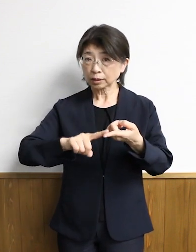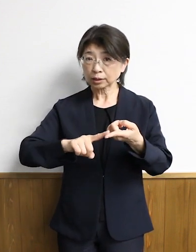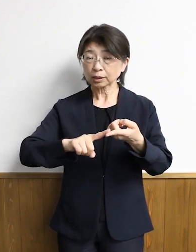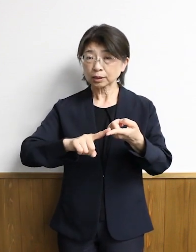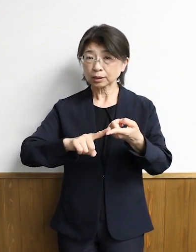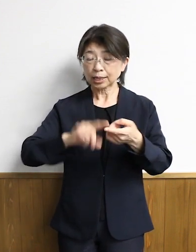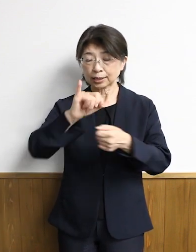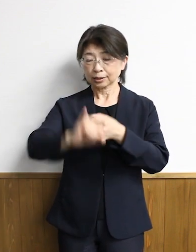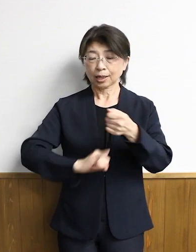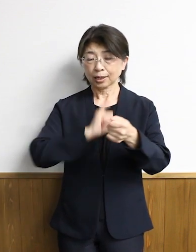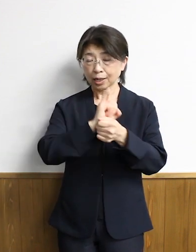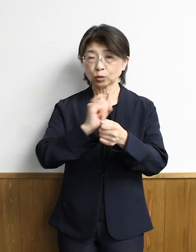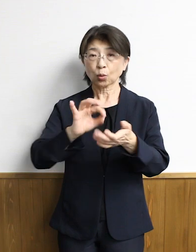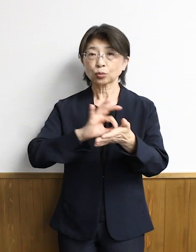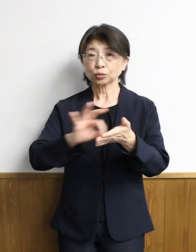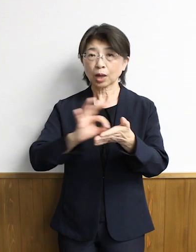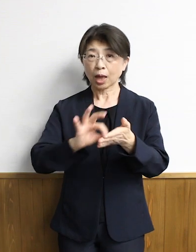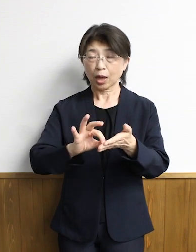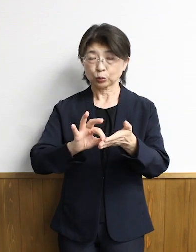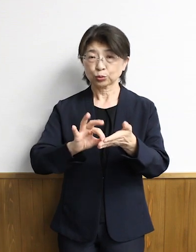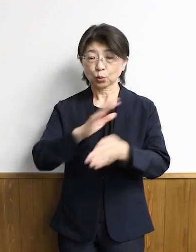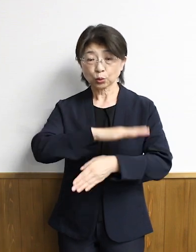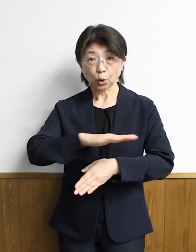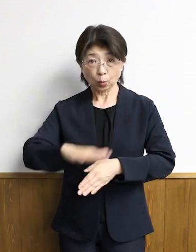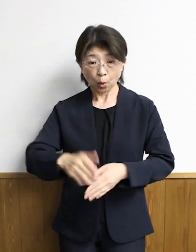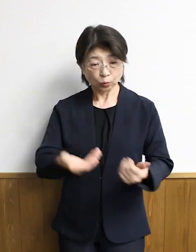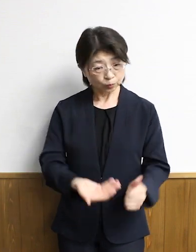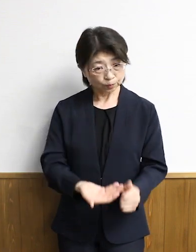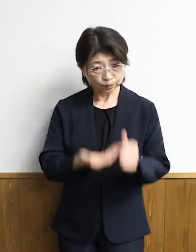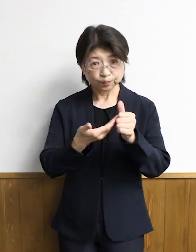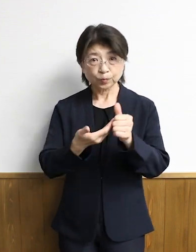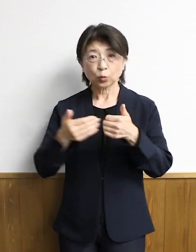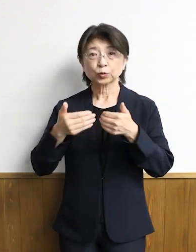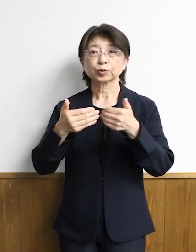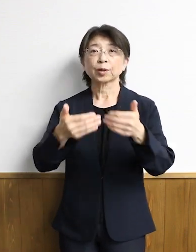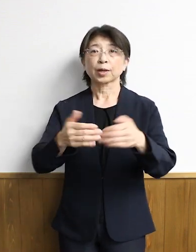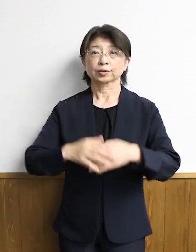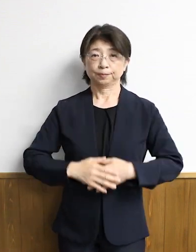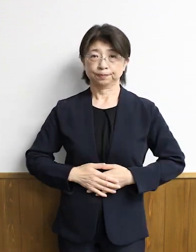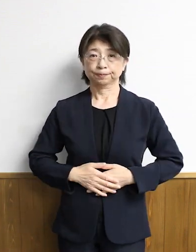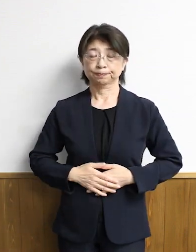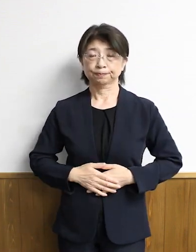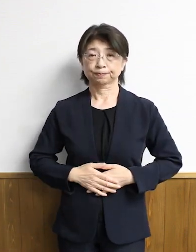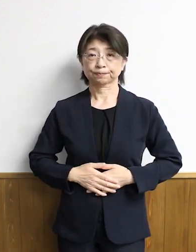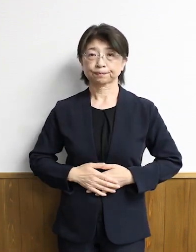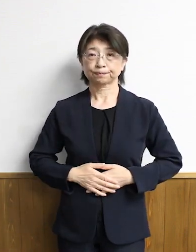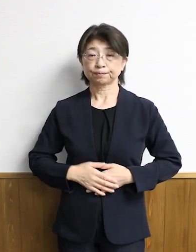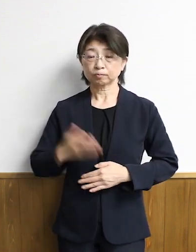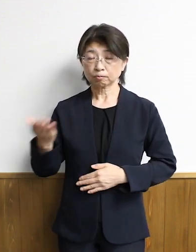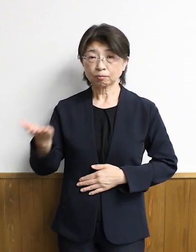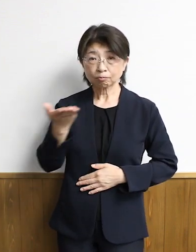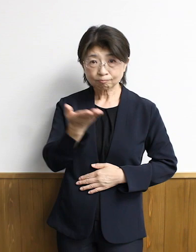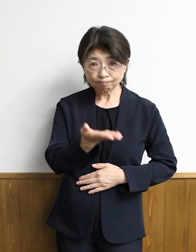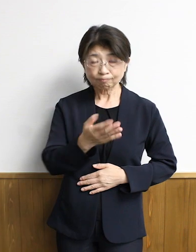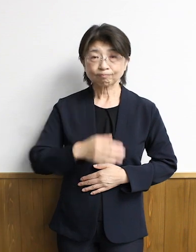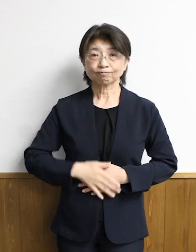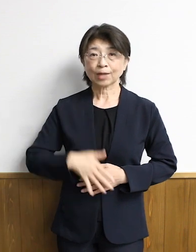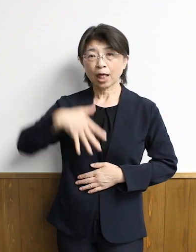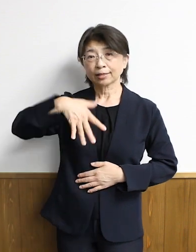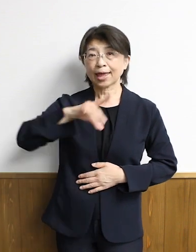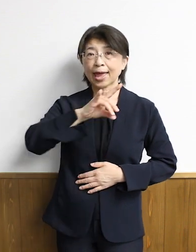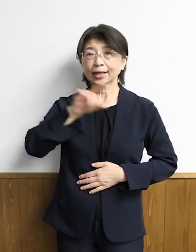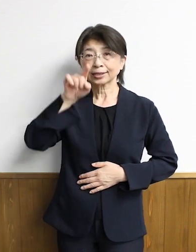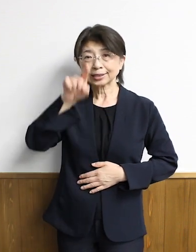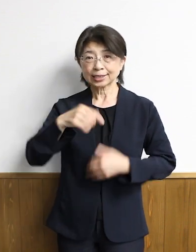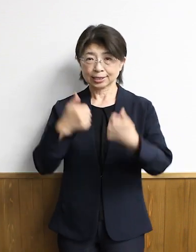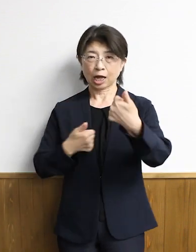できる子供たちの育成を一層推進してまいりますえ次にネギーチャレンジ第